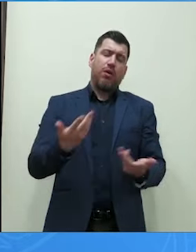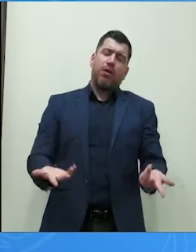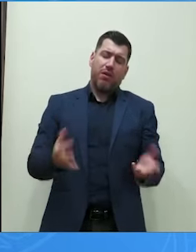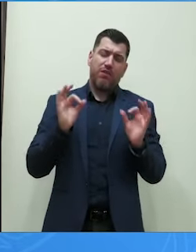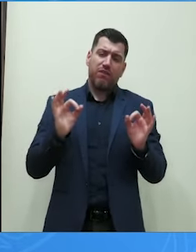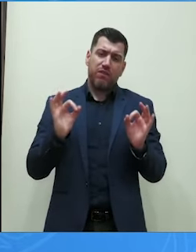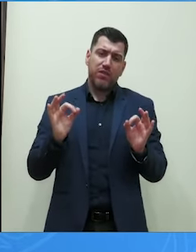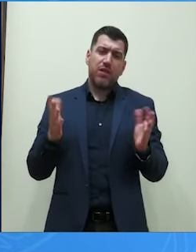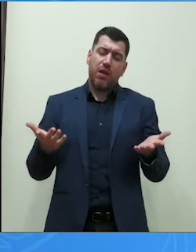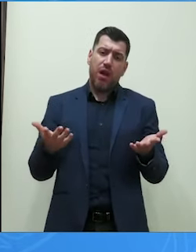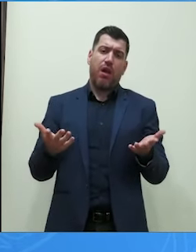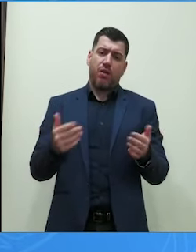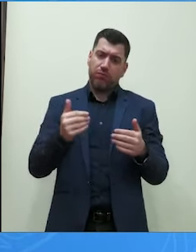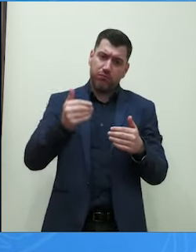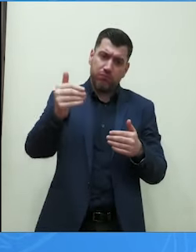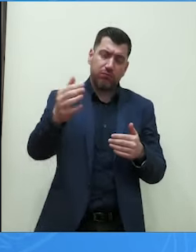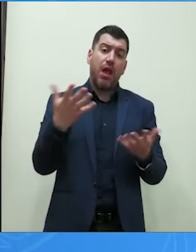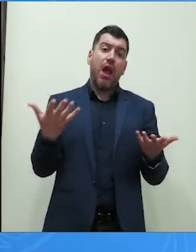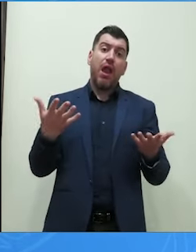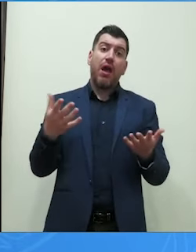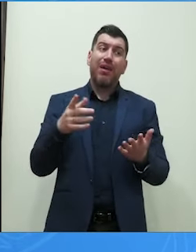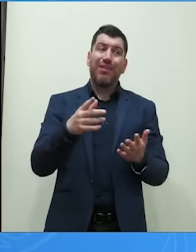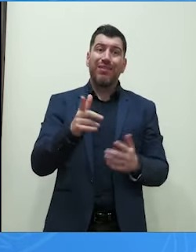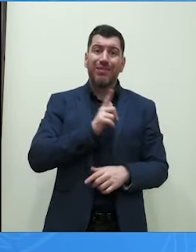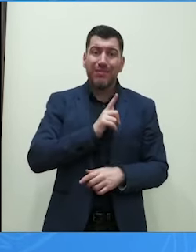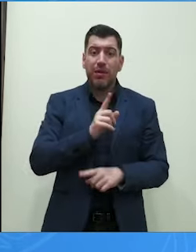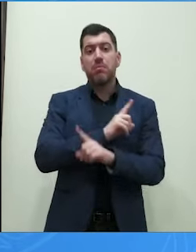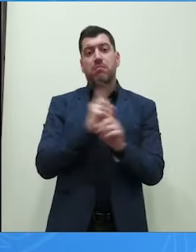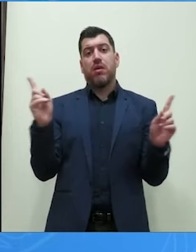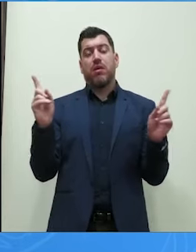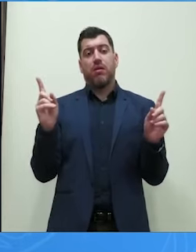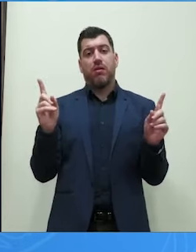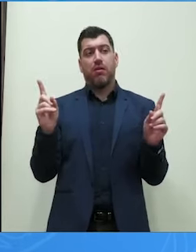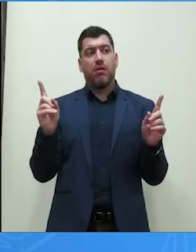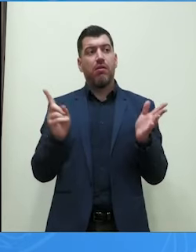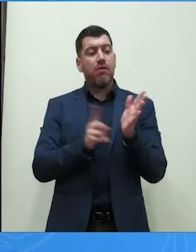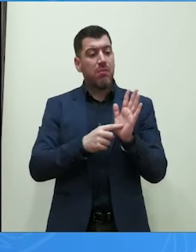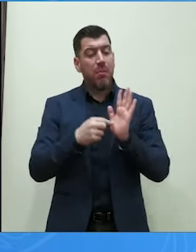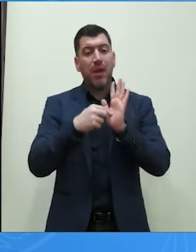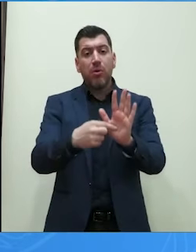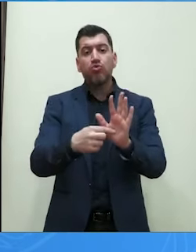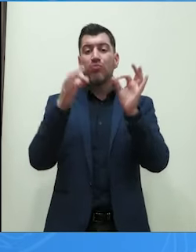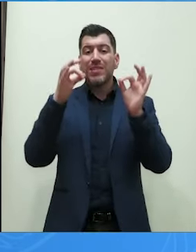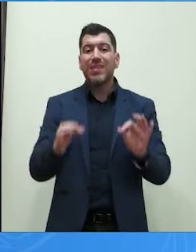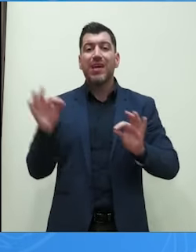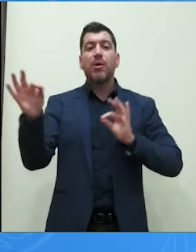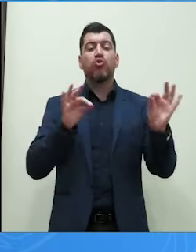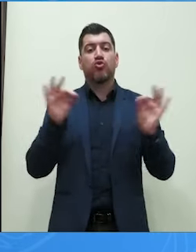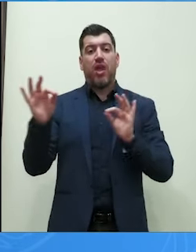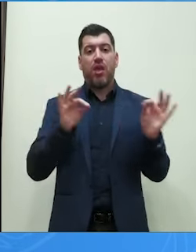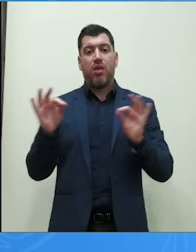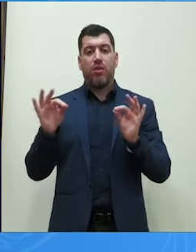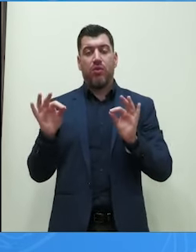δεν υπάρχει χρόνος για αναμονή. Άρα πρέπει να παρουσιάσετε ένα πολύ συγκεκριμένο σχέδιο που θα